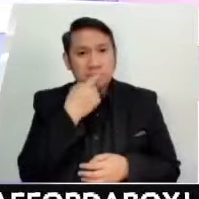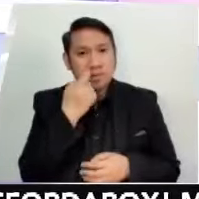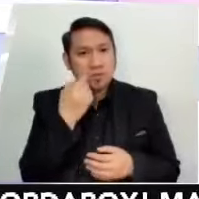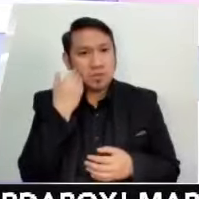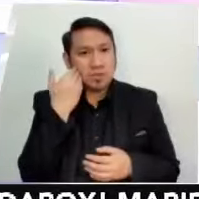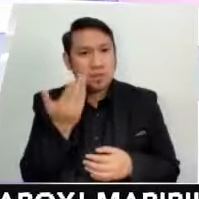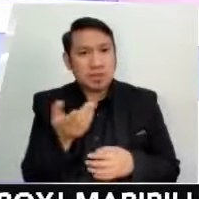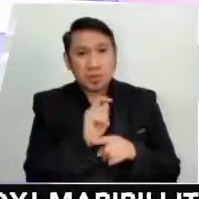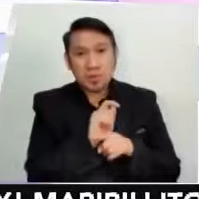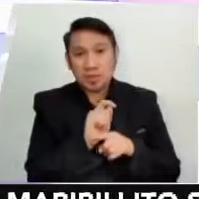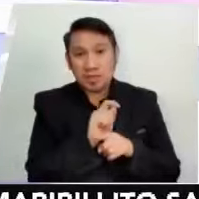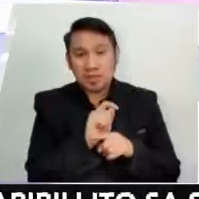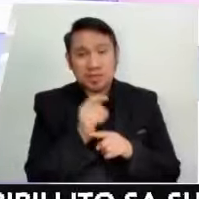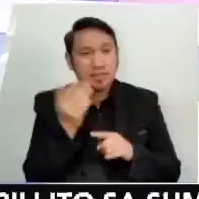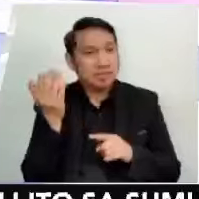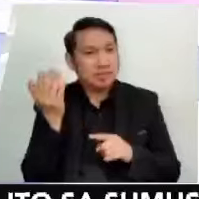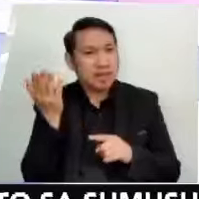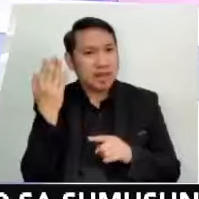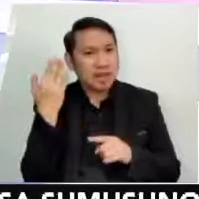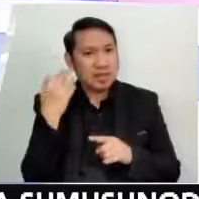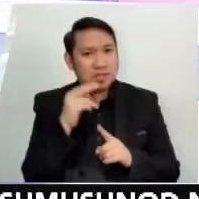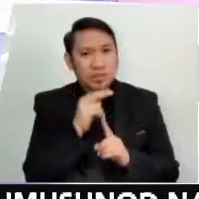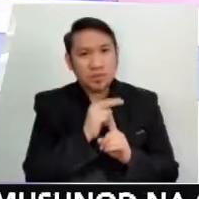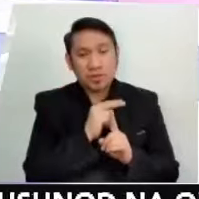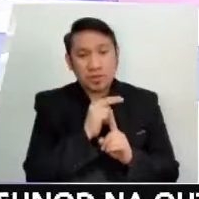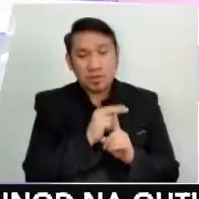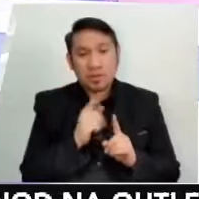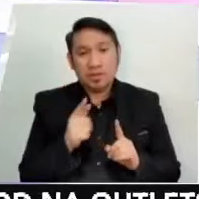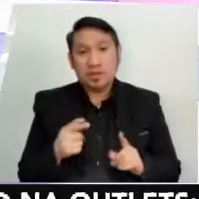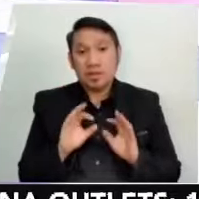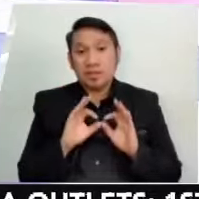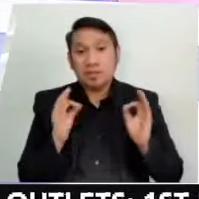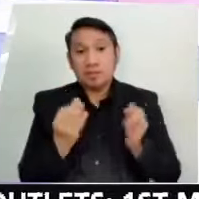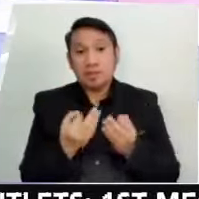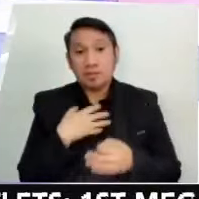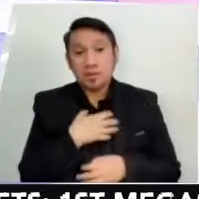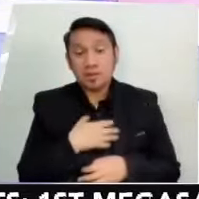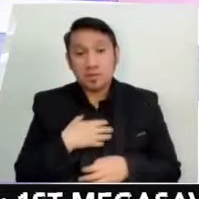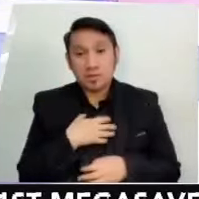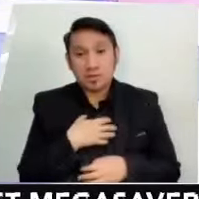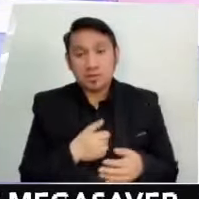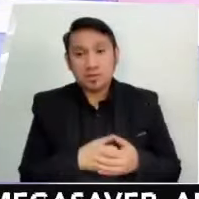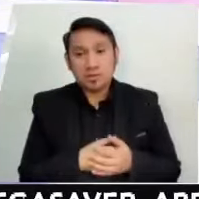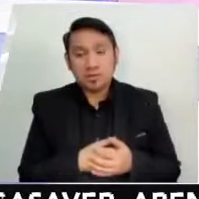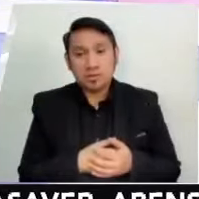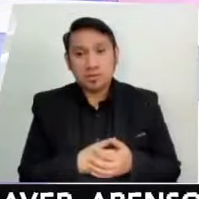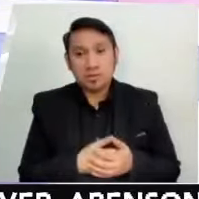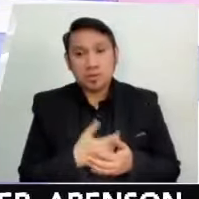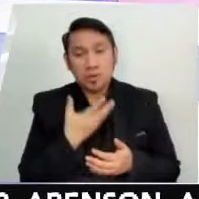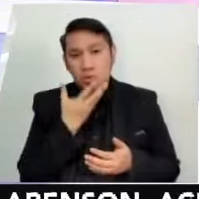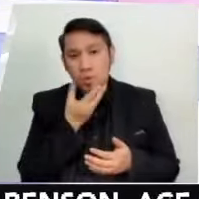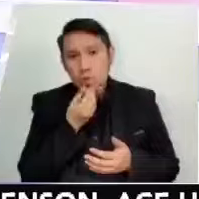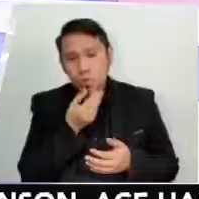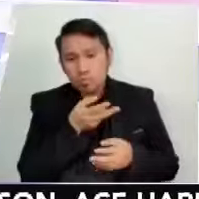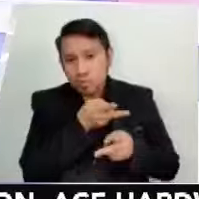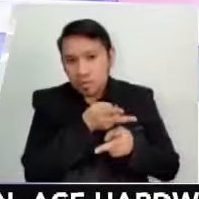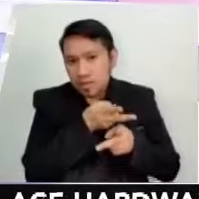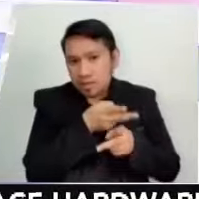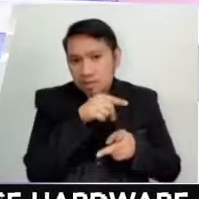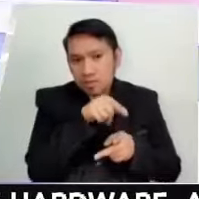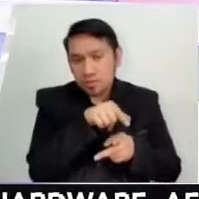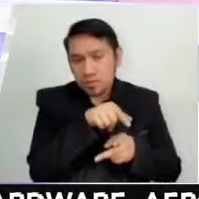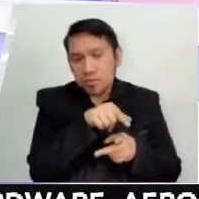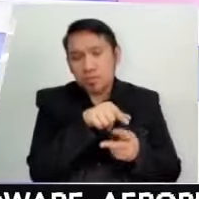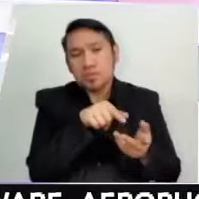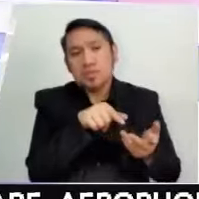noong Nobyembre. Nireklamo ng pamilya ang kapabayan umano ng mga nangasiwa sa training. May unang balita si Salima